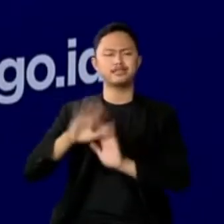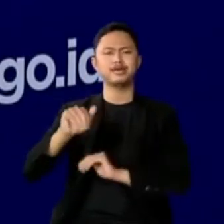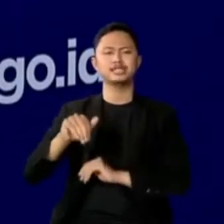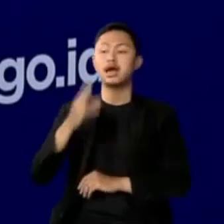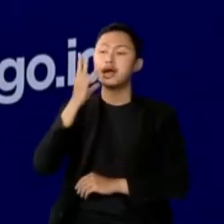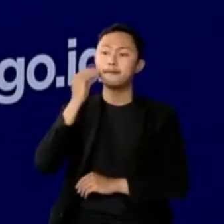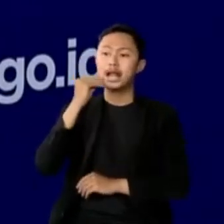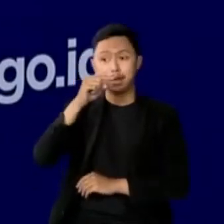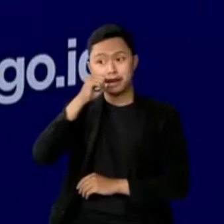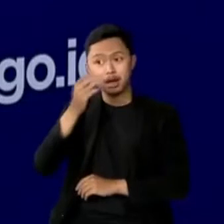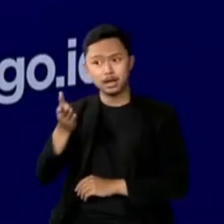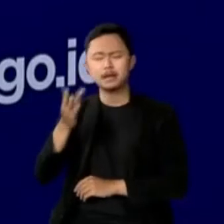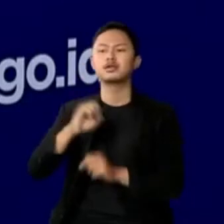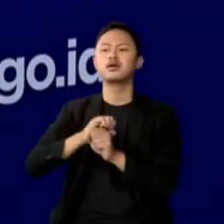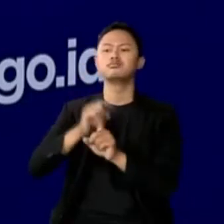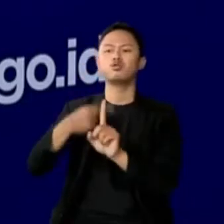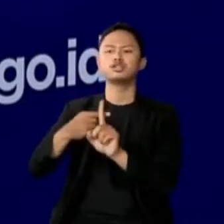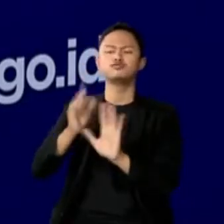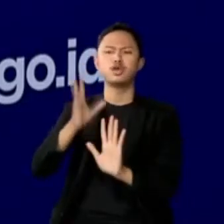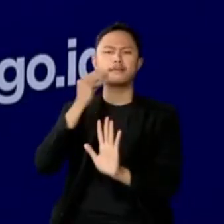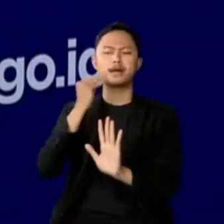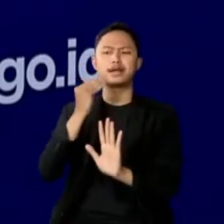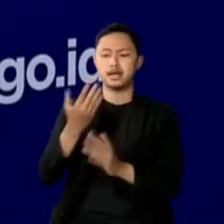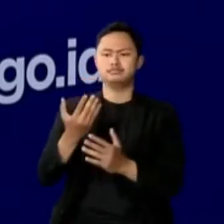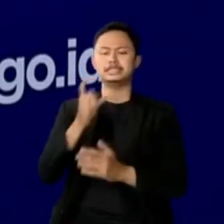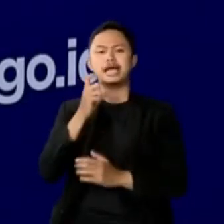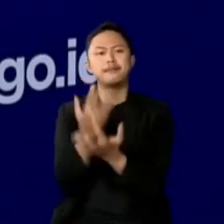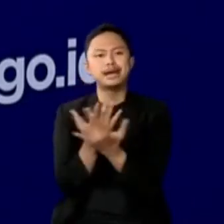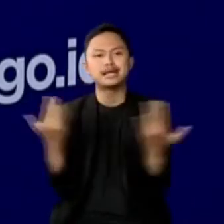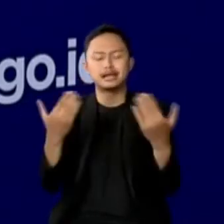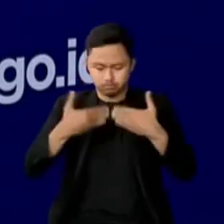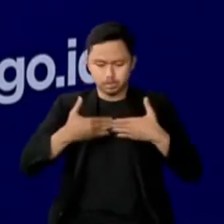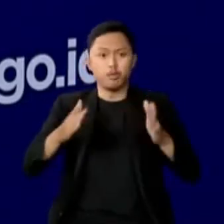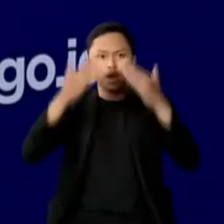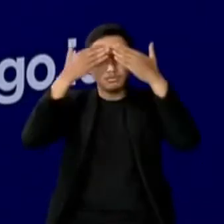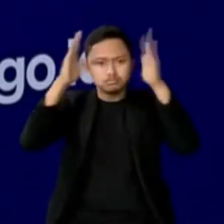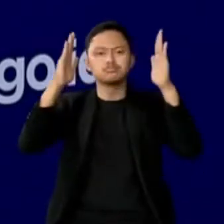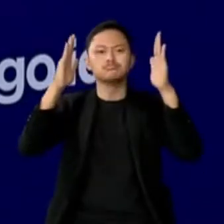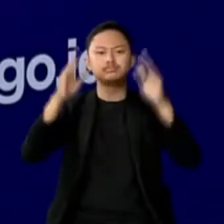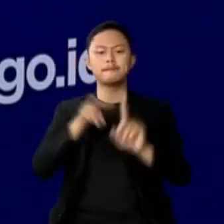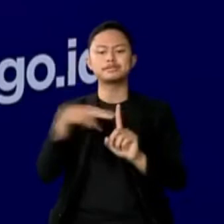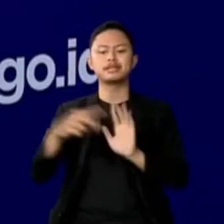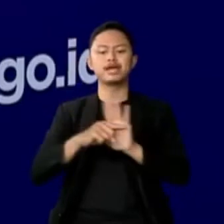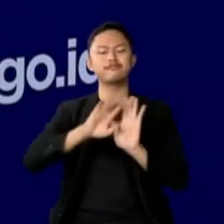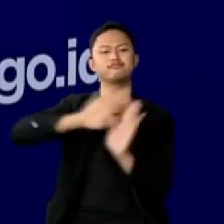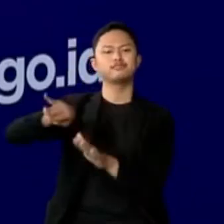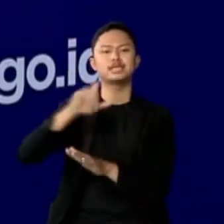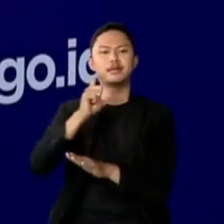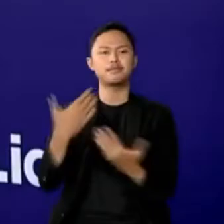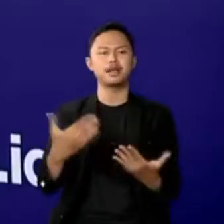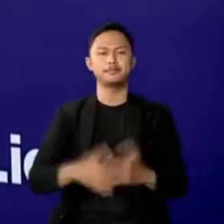farizaynn juga sempat mengalaminya Bagaimana pak agar masyarakat mau terbuka dan stigma negatif ini bisa terpatahkan pak